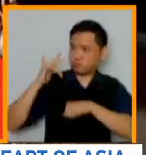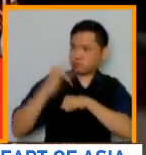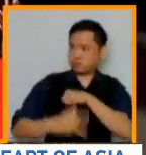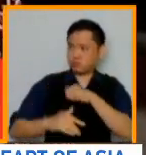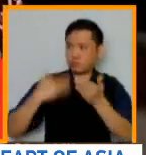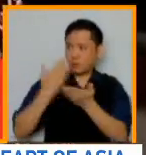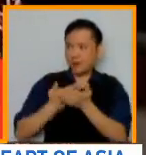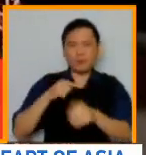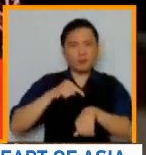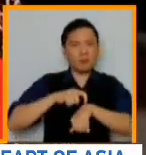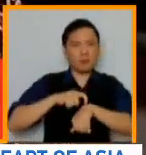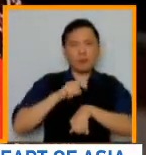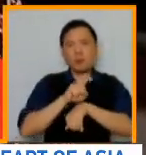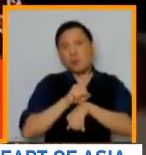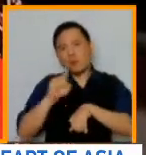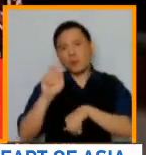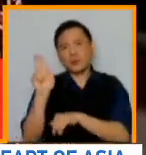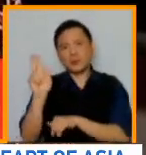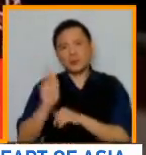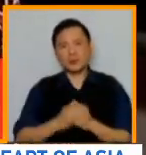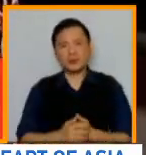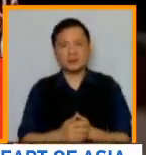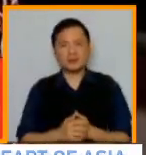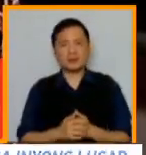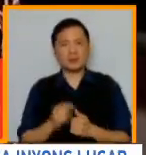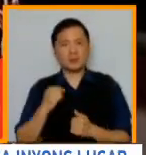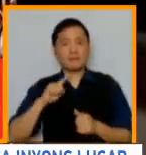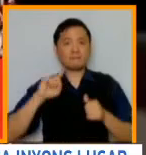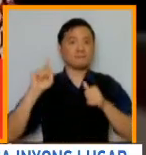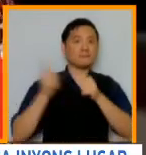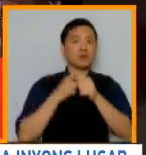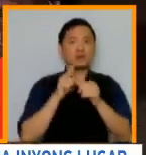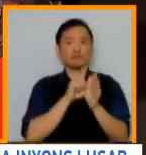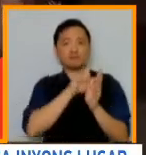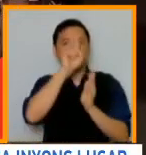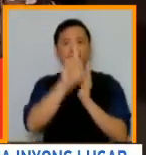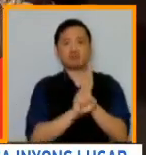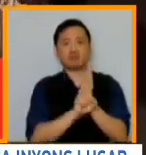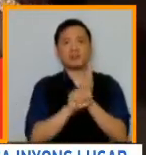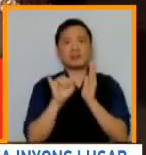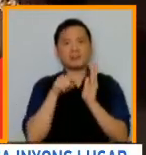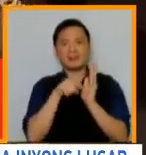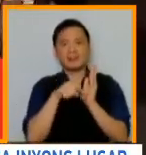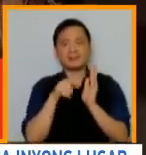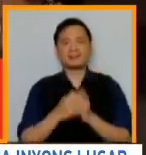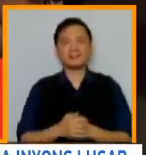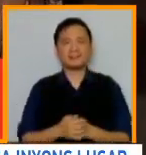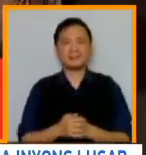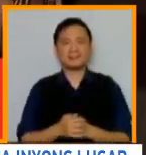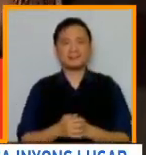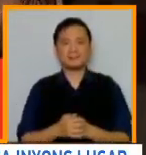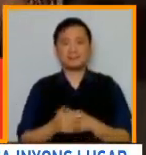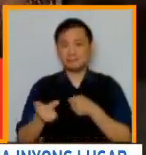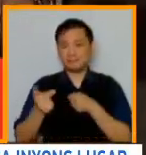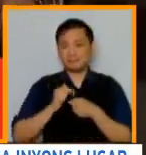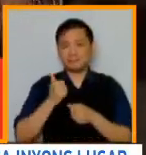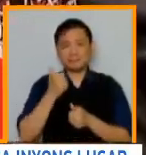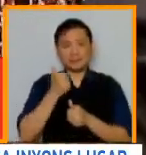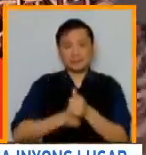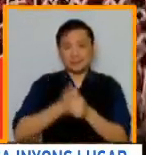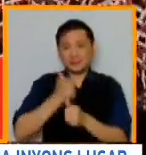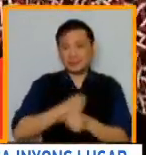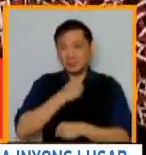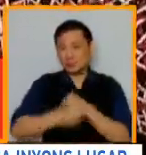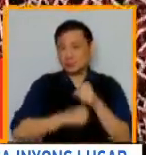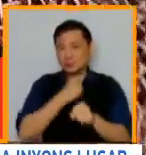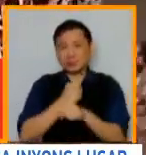Ay para nasa unahan nga kami, nasa una sa pila. Taon-taon na raw niyang panata na magsimba sa unang simbang gabi,